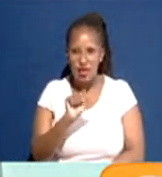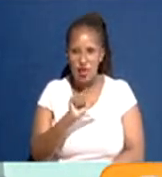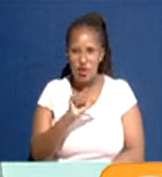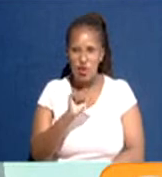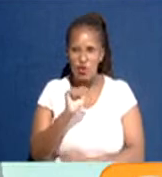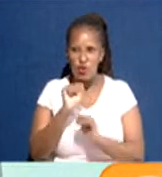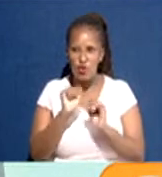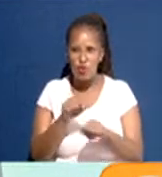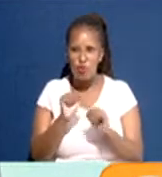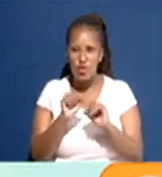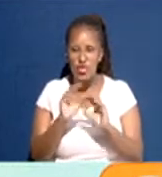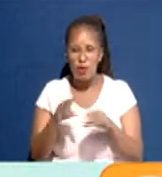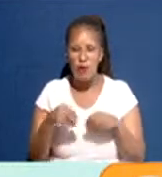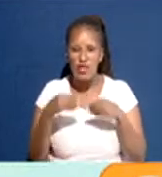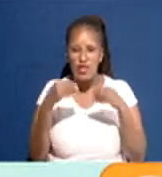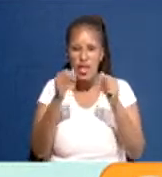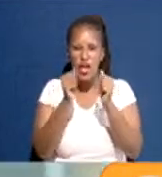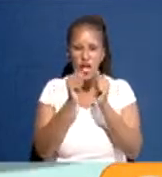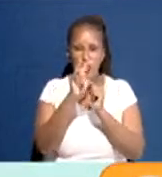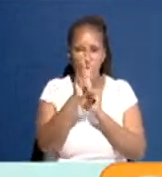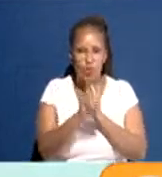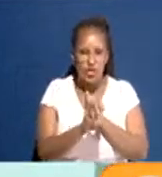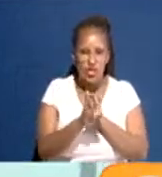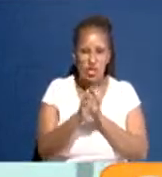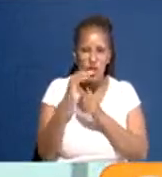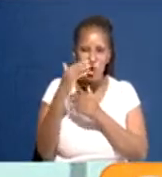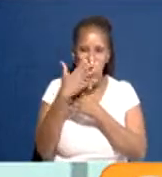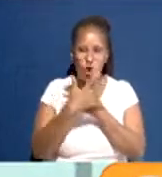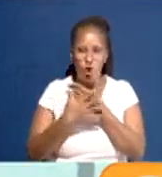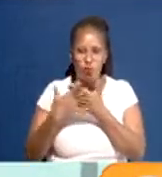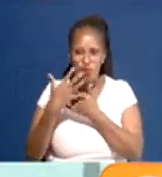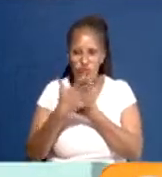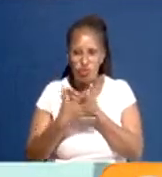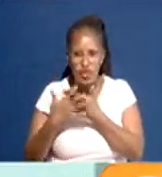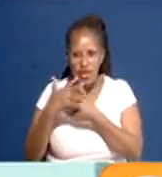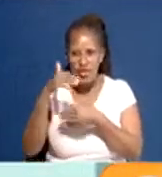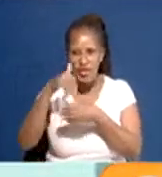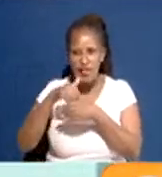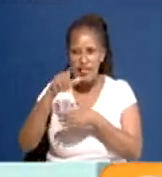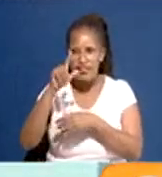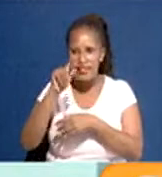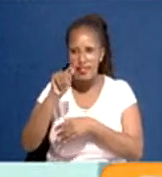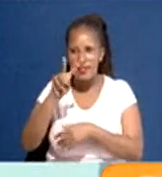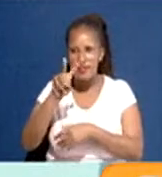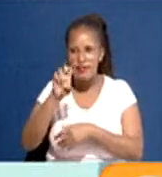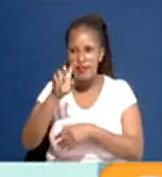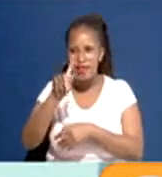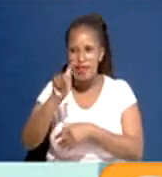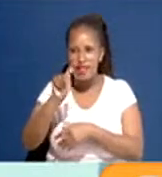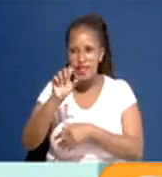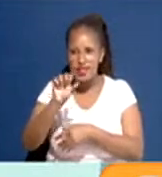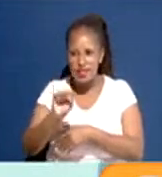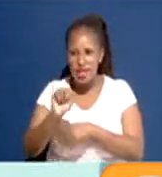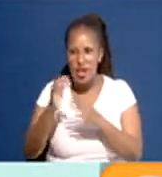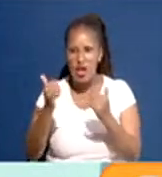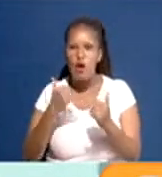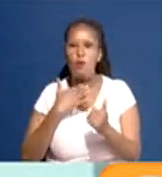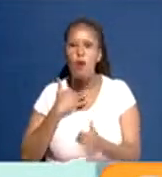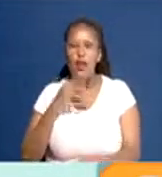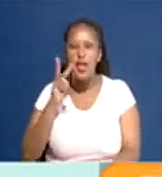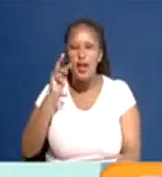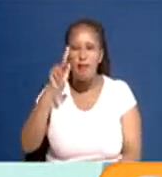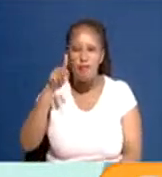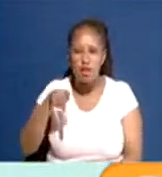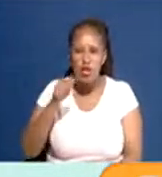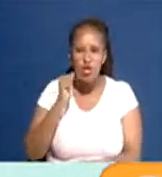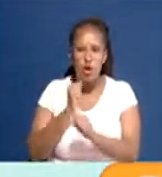Tumeleta kompyuta 20,000 katika zile TVETs. Sasa tunataka wabunge wetu, tutashirikiana na